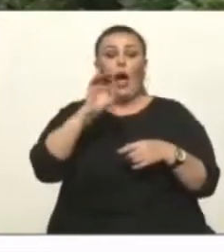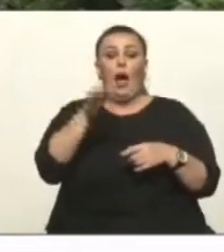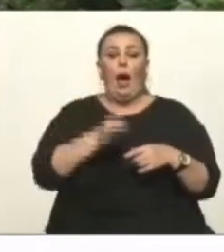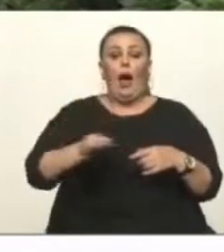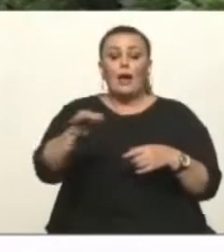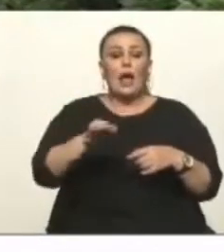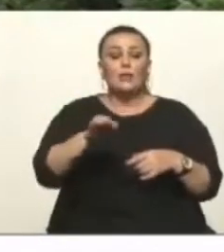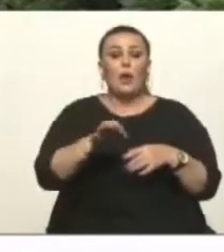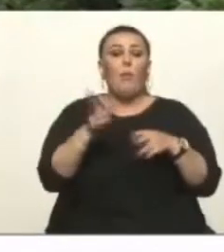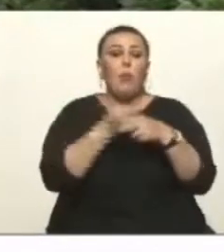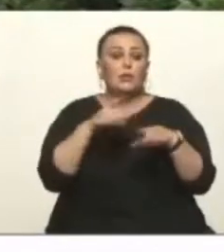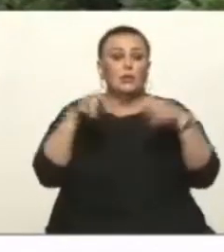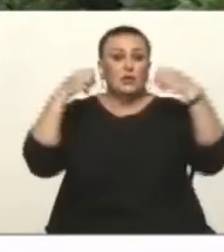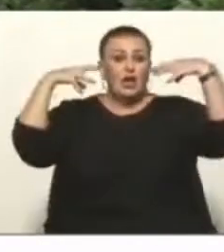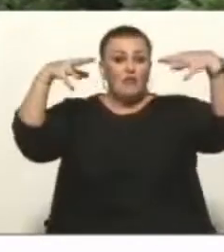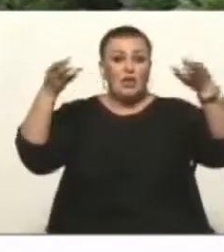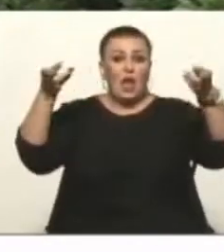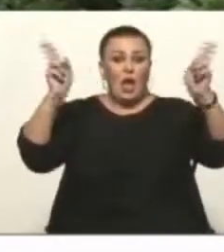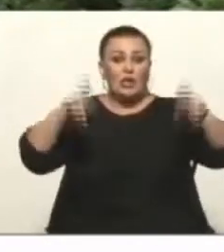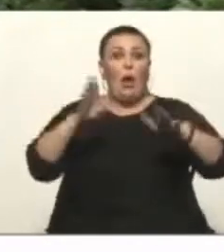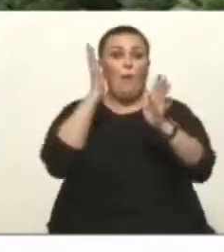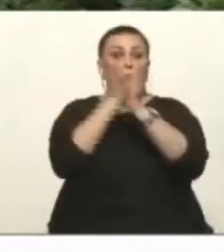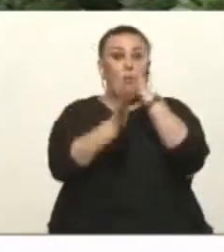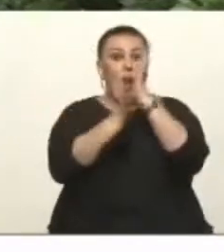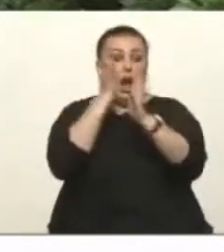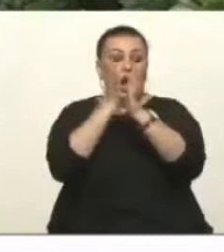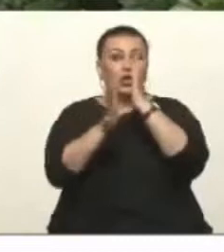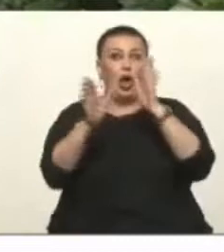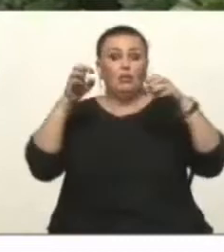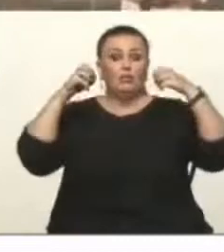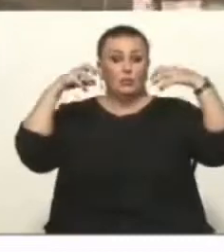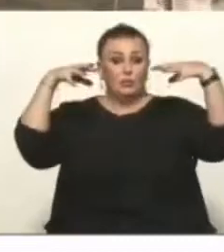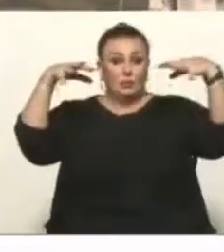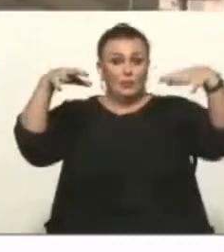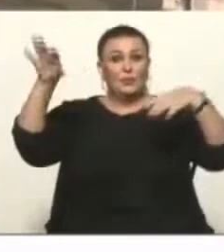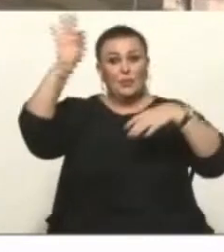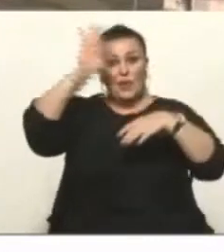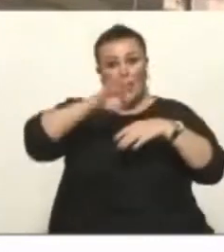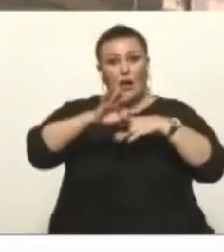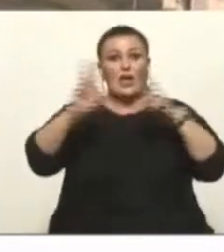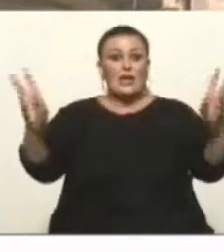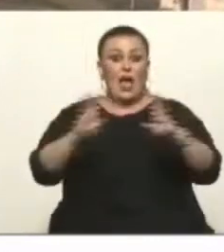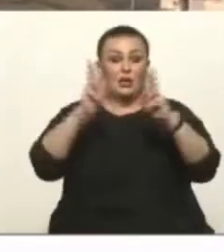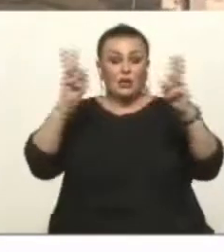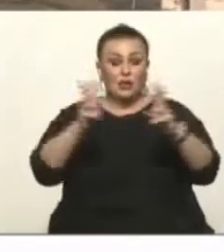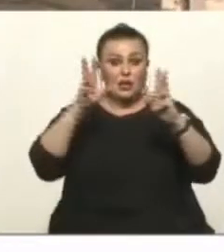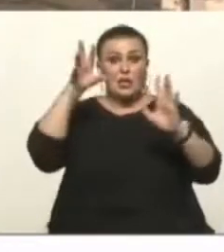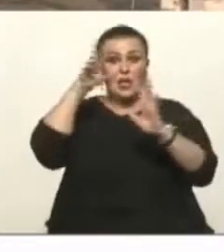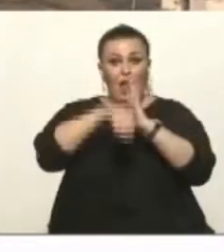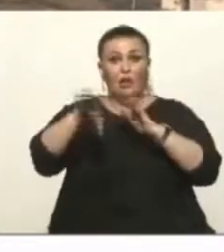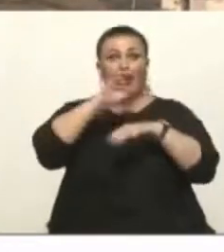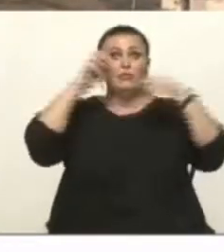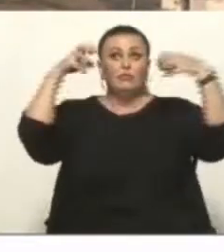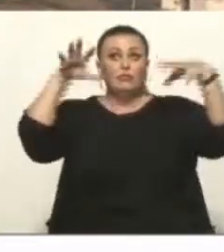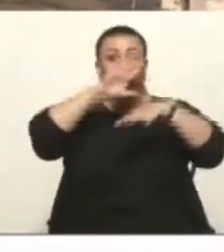hazırda, çünki meşə yanğınları elektrik stansiyalarını da sıradan çıxardıb. Səlahiyyətlilər yanğınların